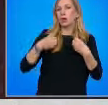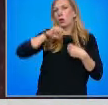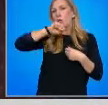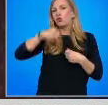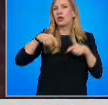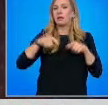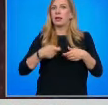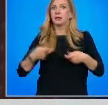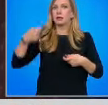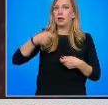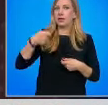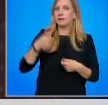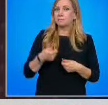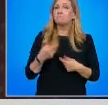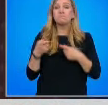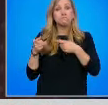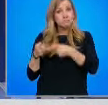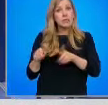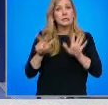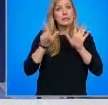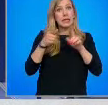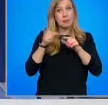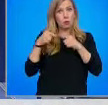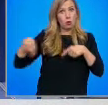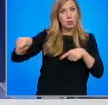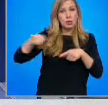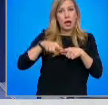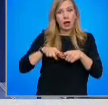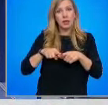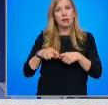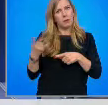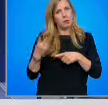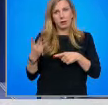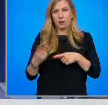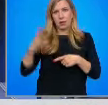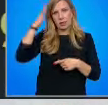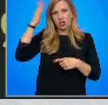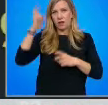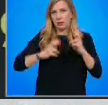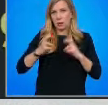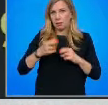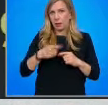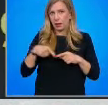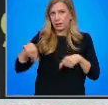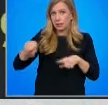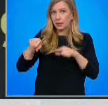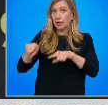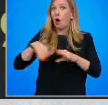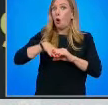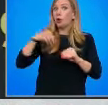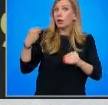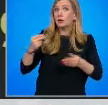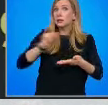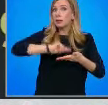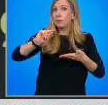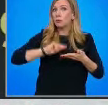лихви. 7 от тях, между които 2 държавни предприятия, отказаха да подпишат